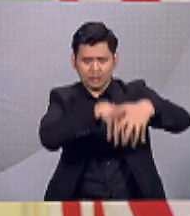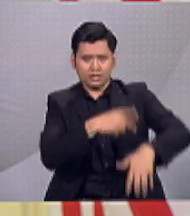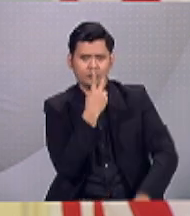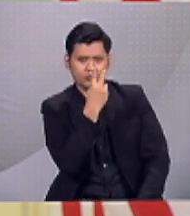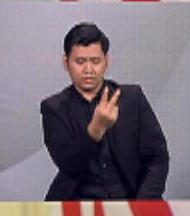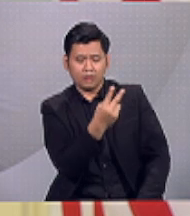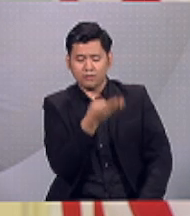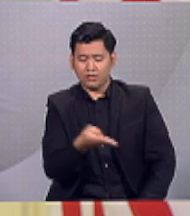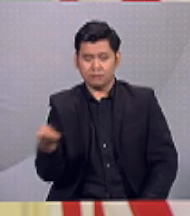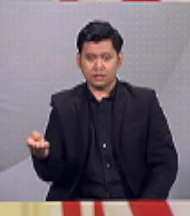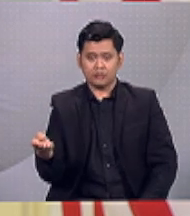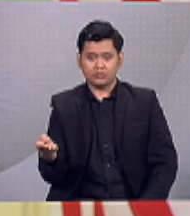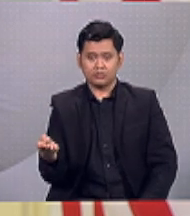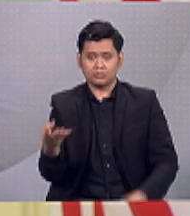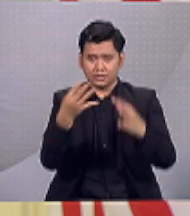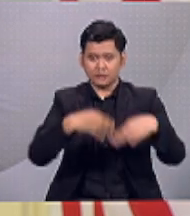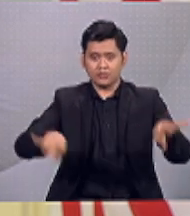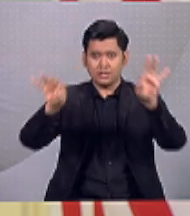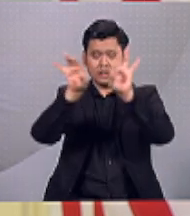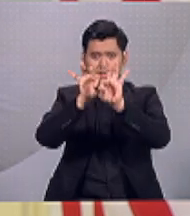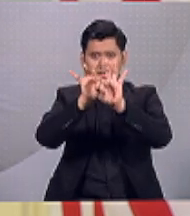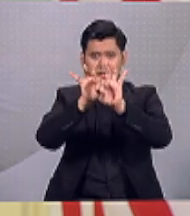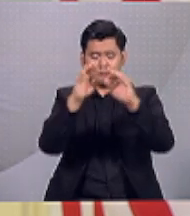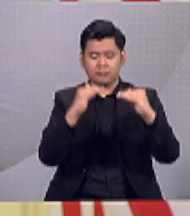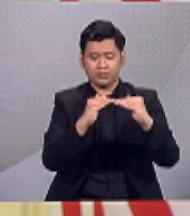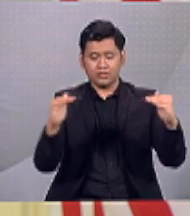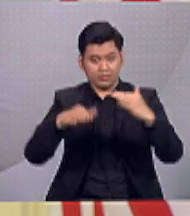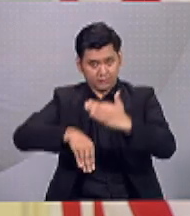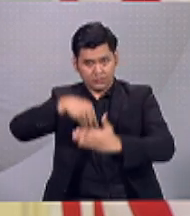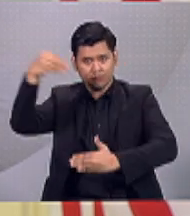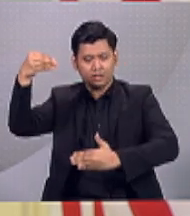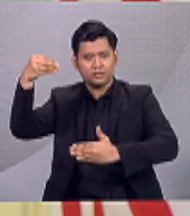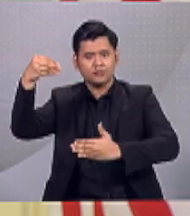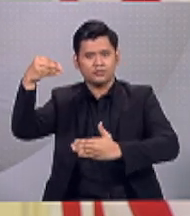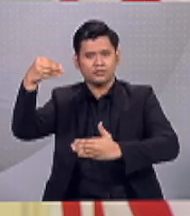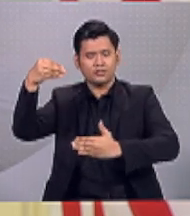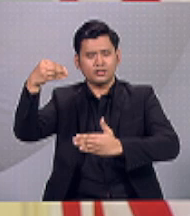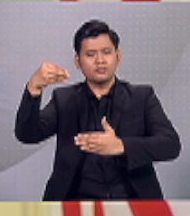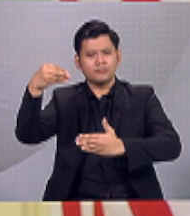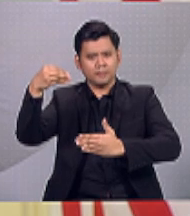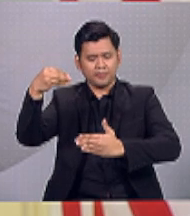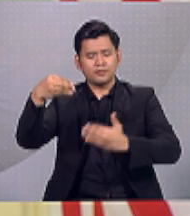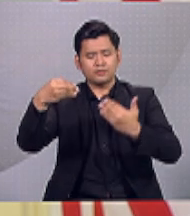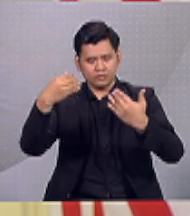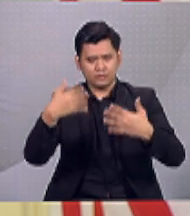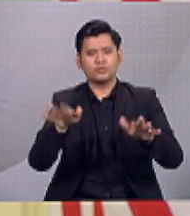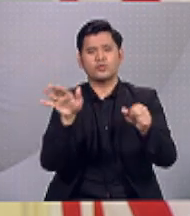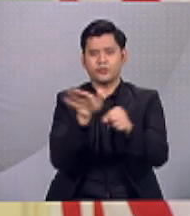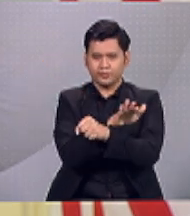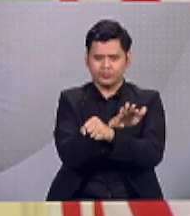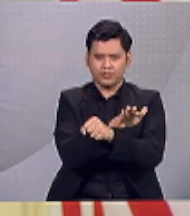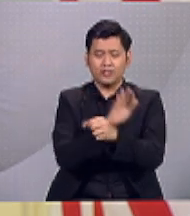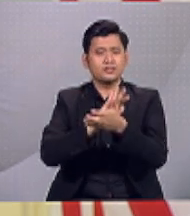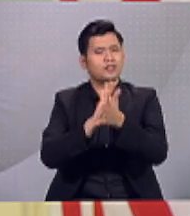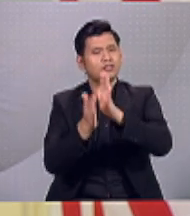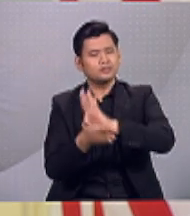barangan keperluan di peringkat pengeluar juga mencukupi. Oleh